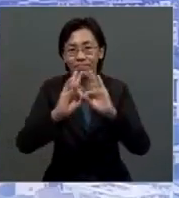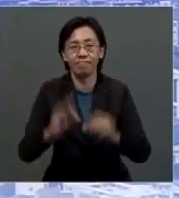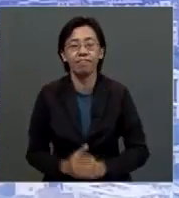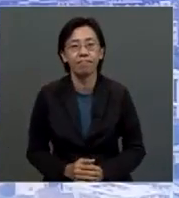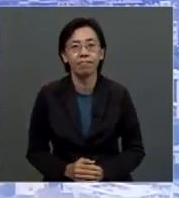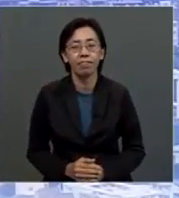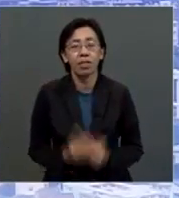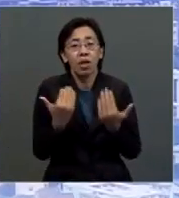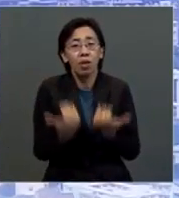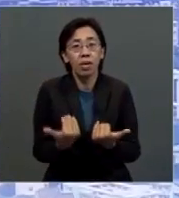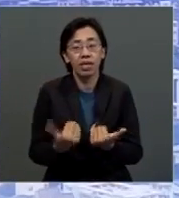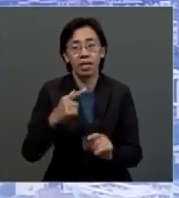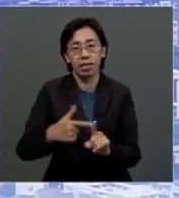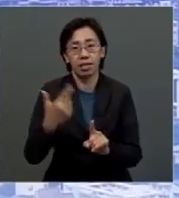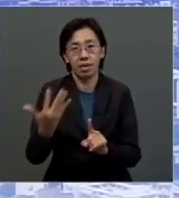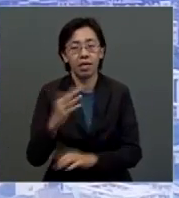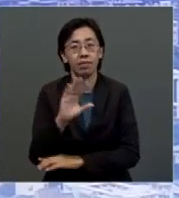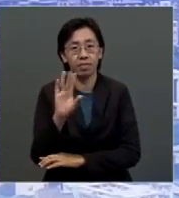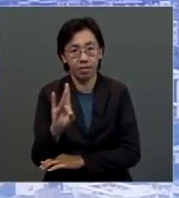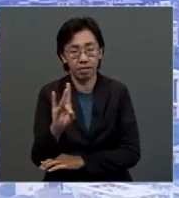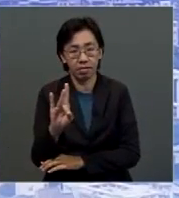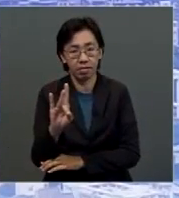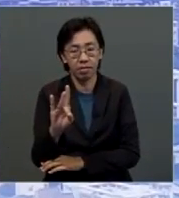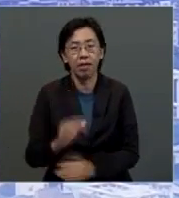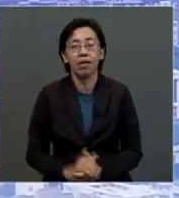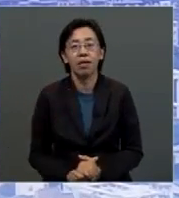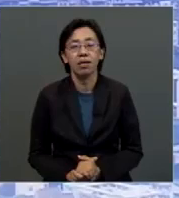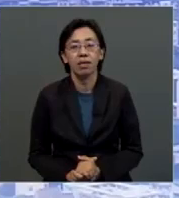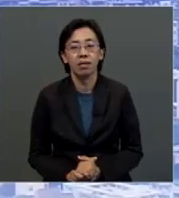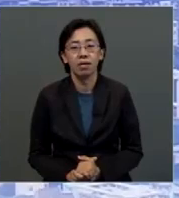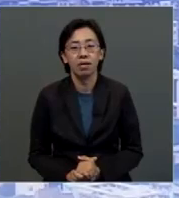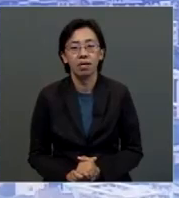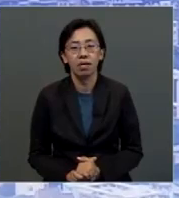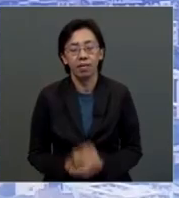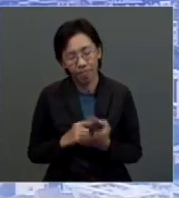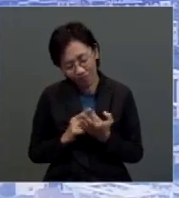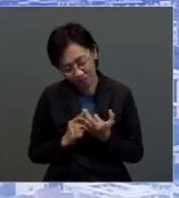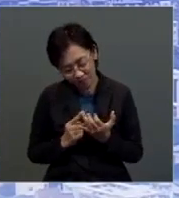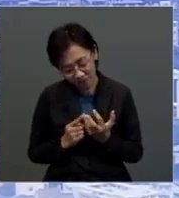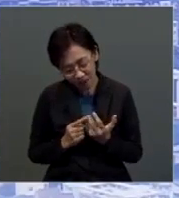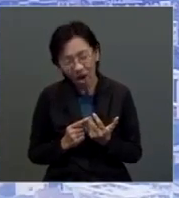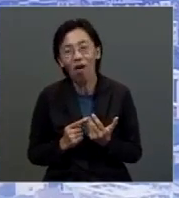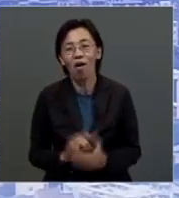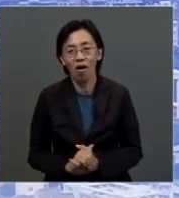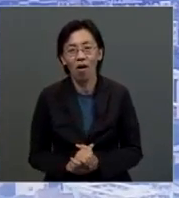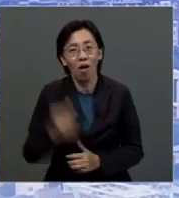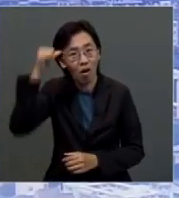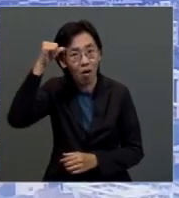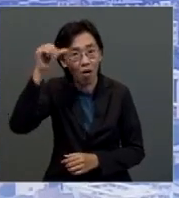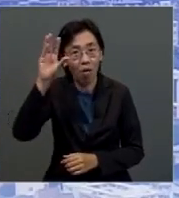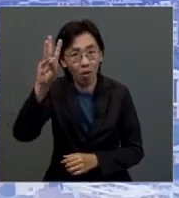ครับวันนี้วันที่8พฤษภาคมนะครับก็ย่างเข้าวันที่3 4 5 6 7 8 6วัน